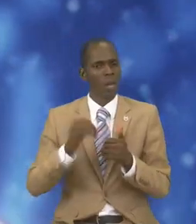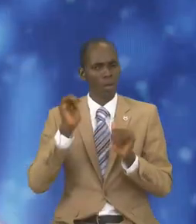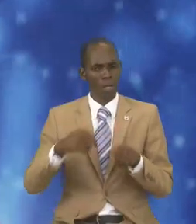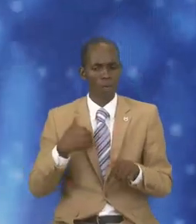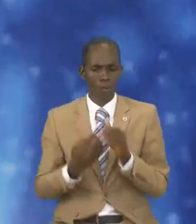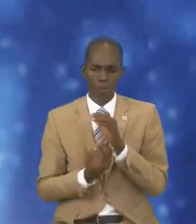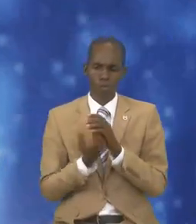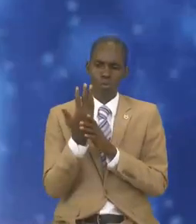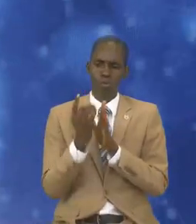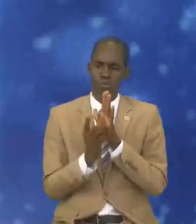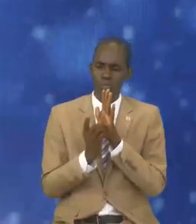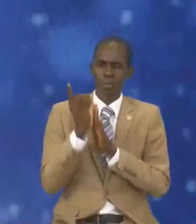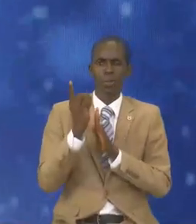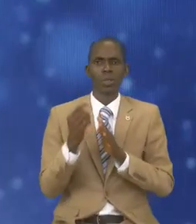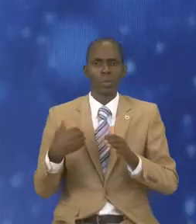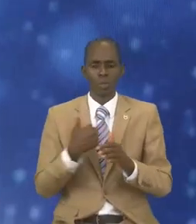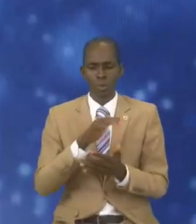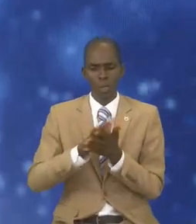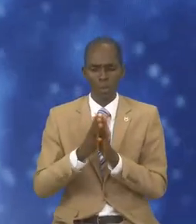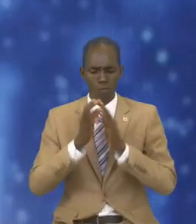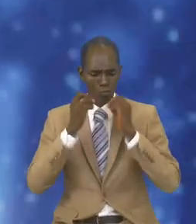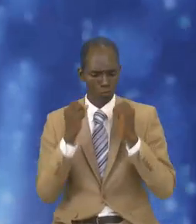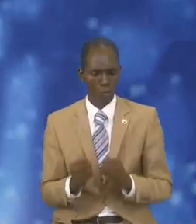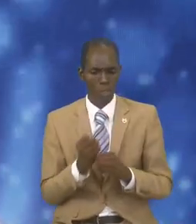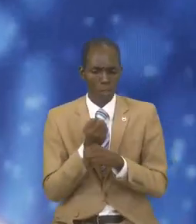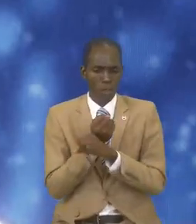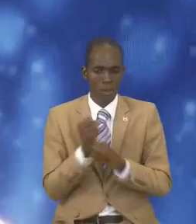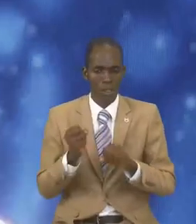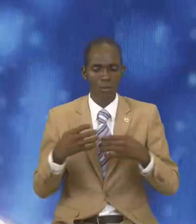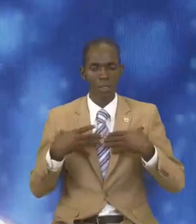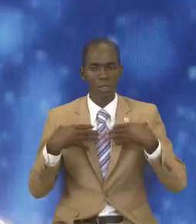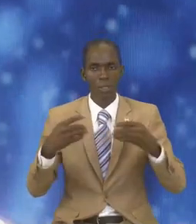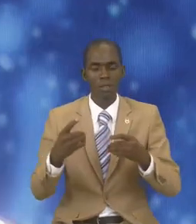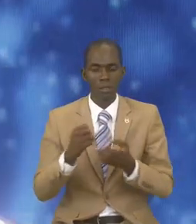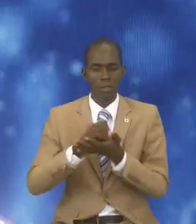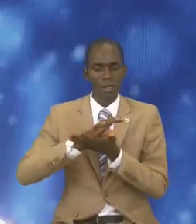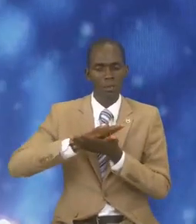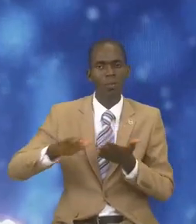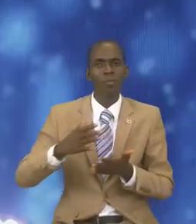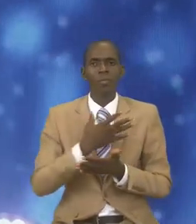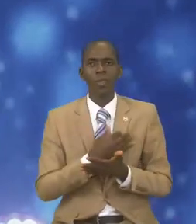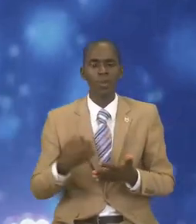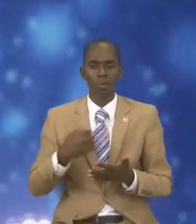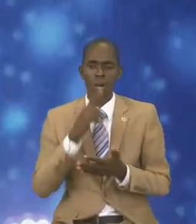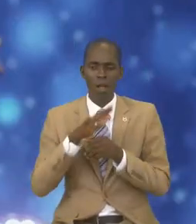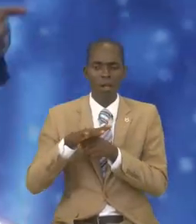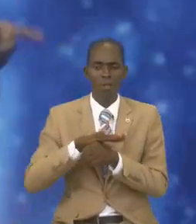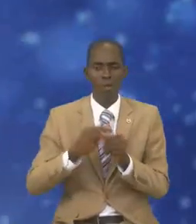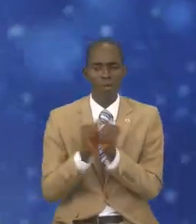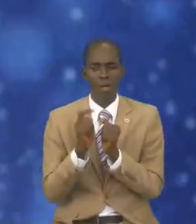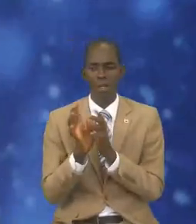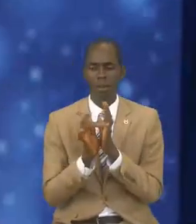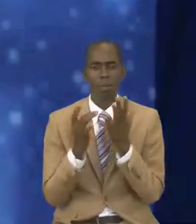Comment croître? Comment nous développer? Comment demeurer ferme, sauvé, guéri, sanctifié? Et nous sommes saturés par